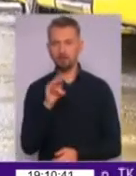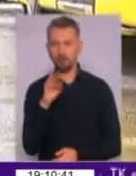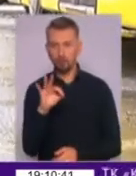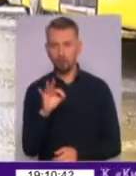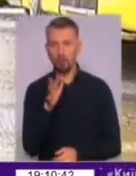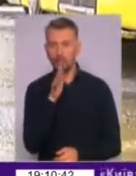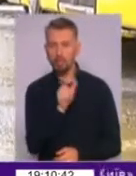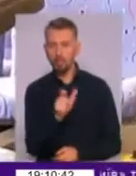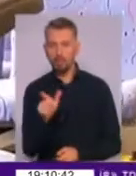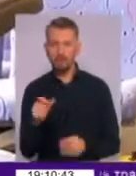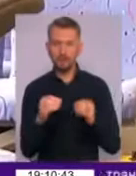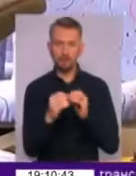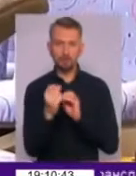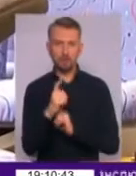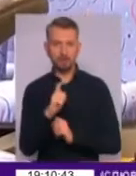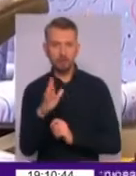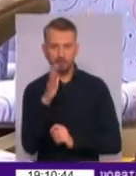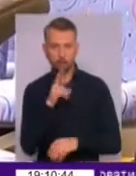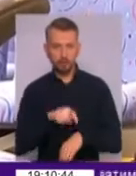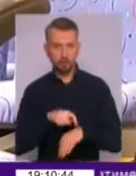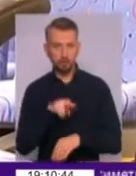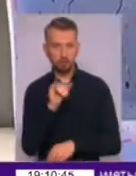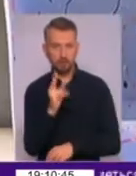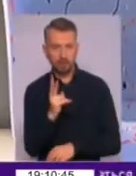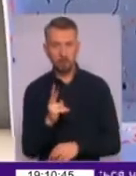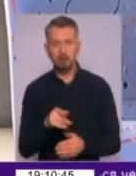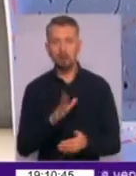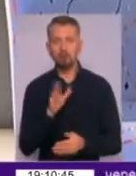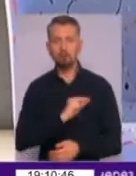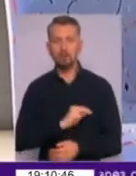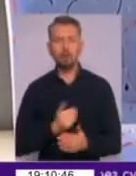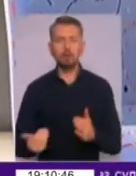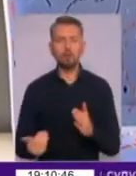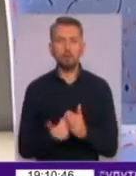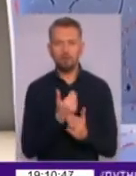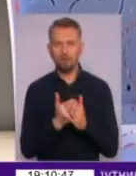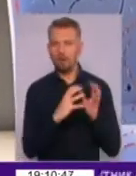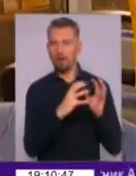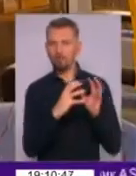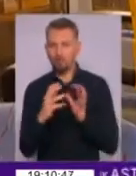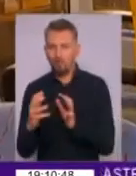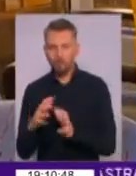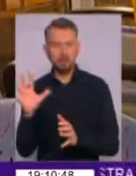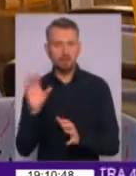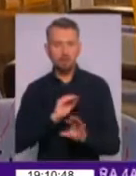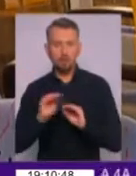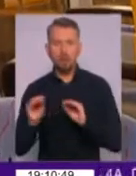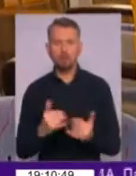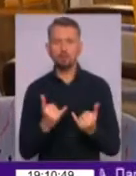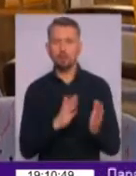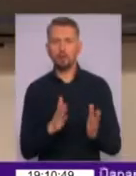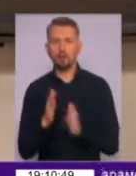Інтервал руху 10-11 хвилин у годину пік. На маршруті працюватимуть нові низькопідлогові автобуси. Усі обладнані сучасною